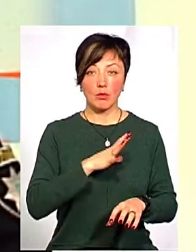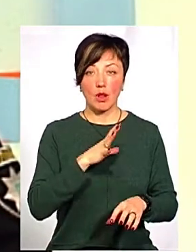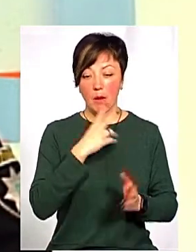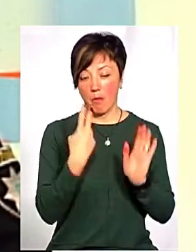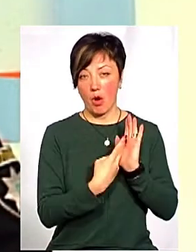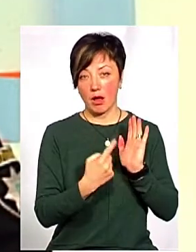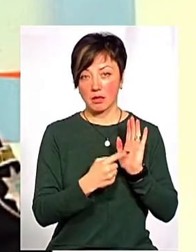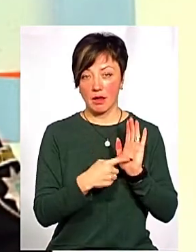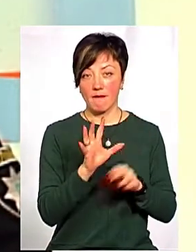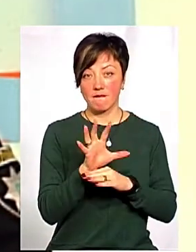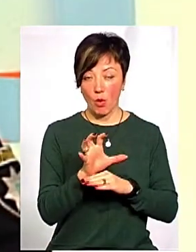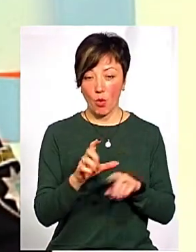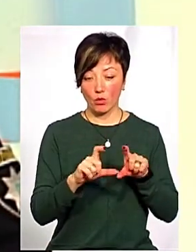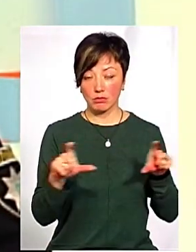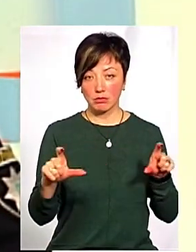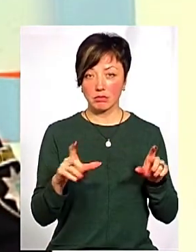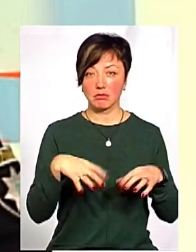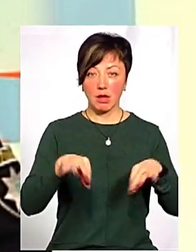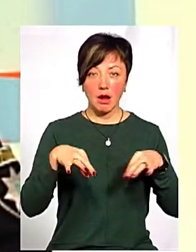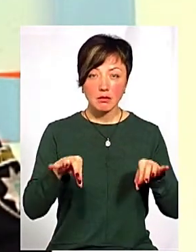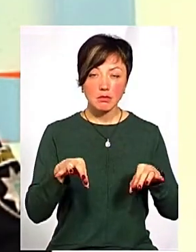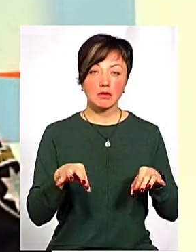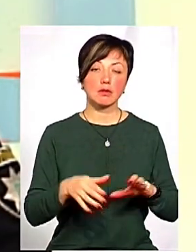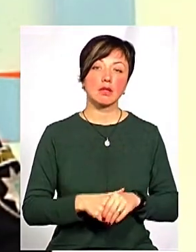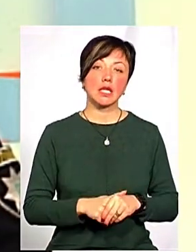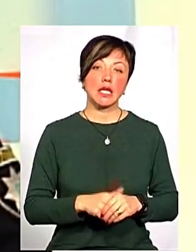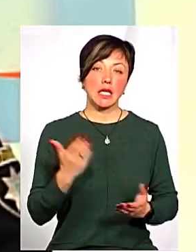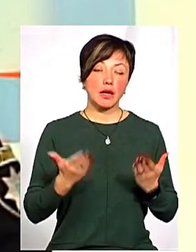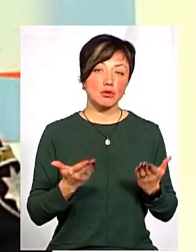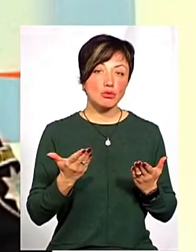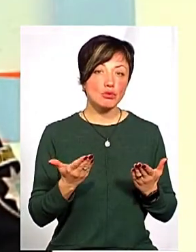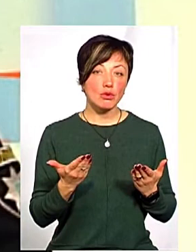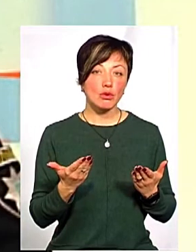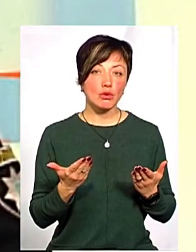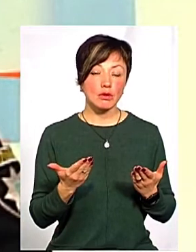була показана фотографія, де був транспортний засіб, якщо